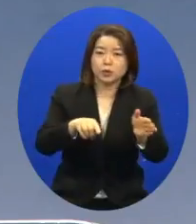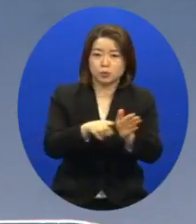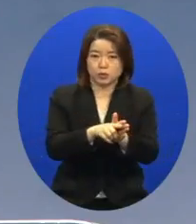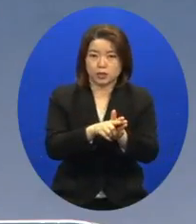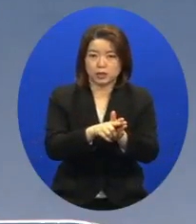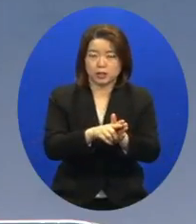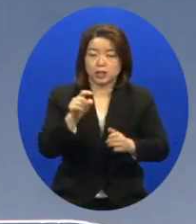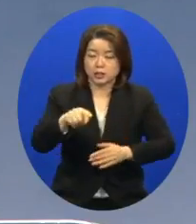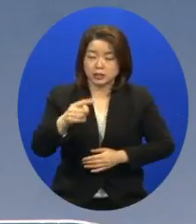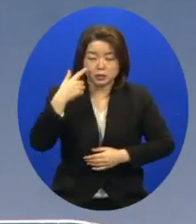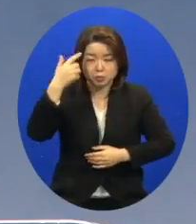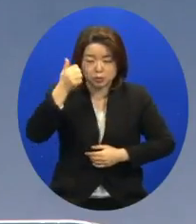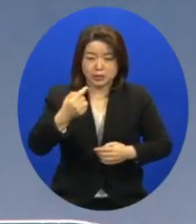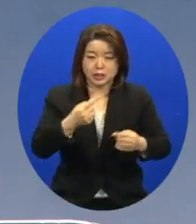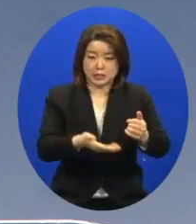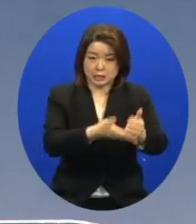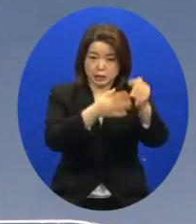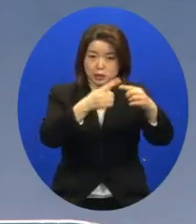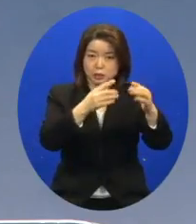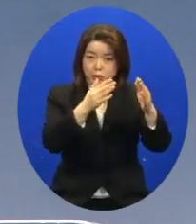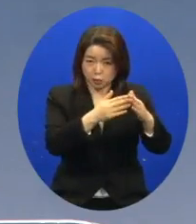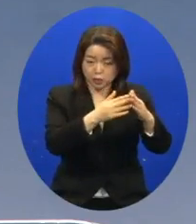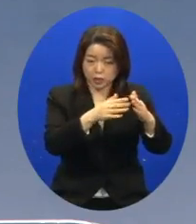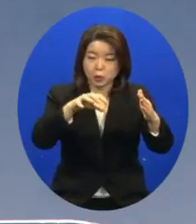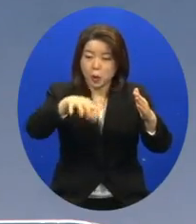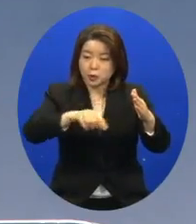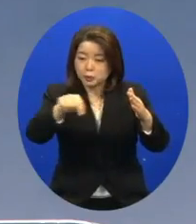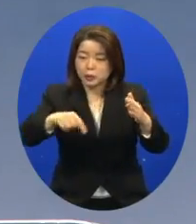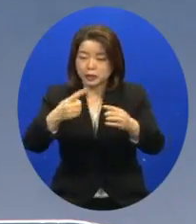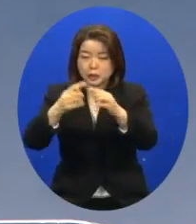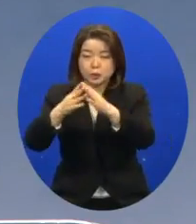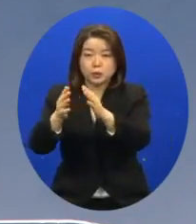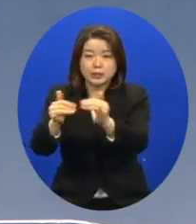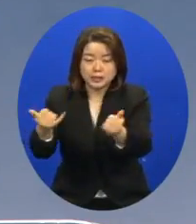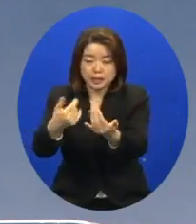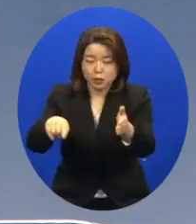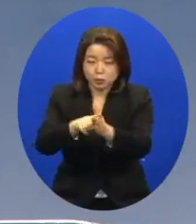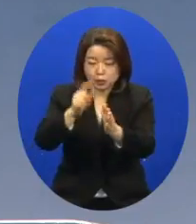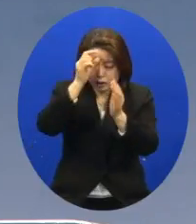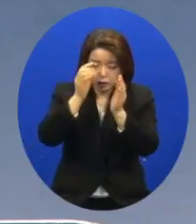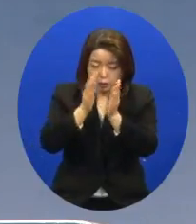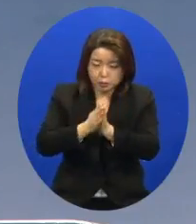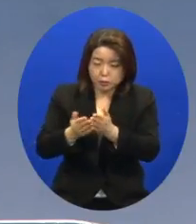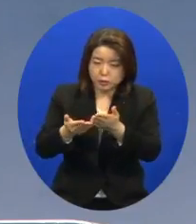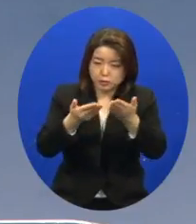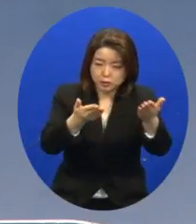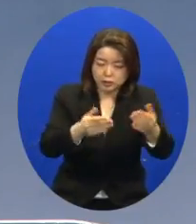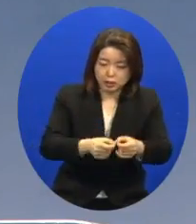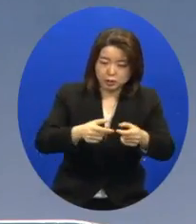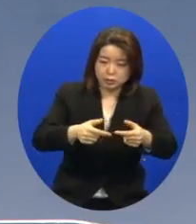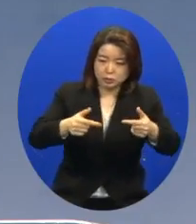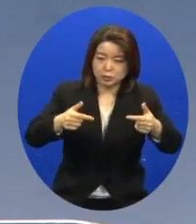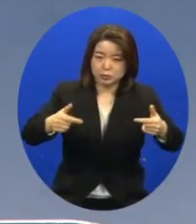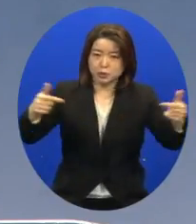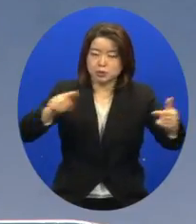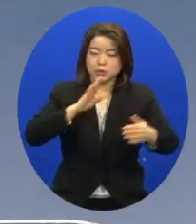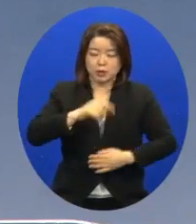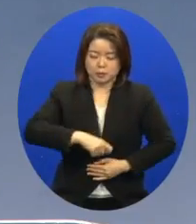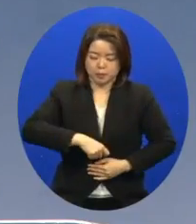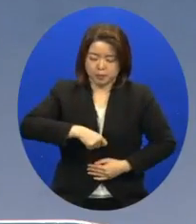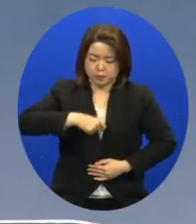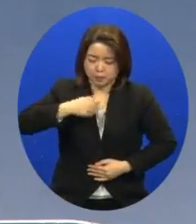그 목사님이 섬기는 교회와 그 교인들을 위하여 기도하는 데 점점 진심으로 축복하고